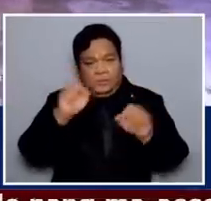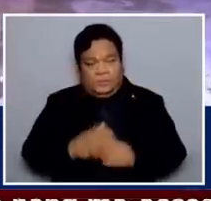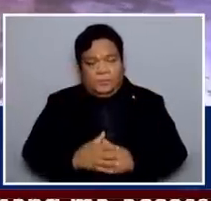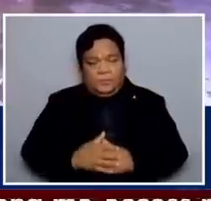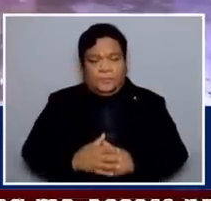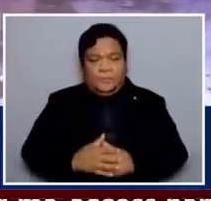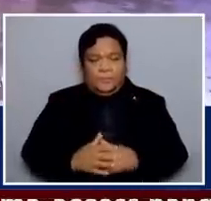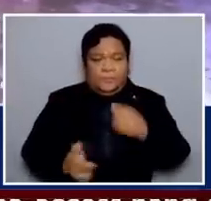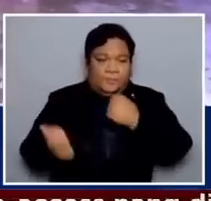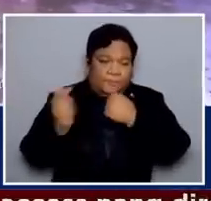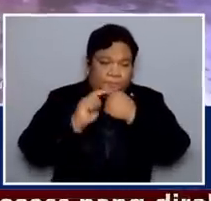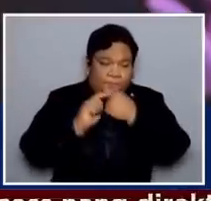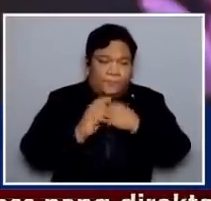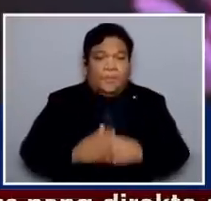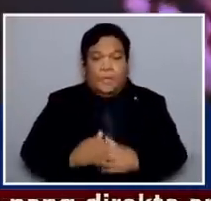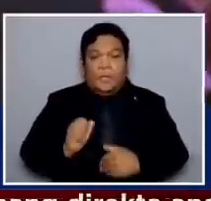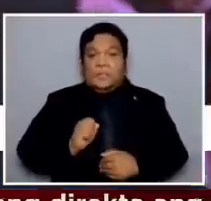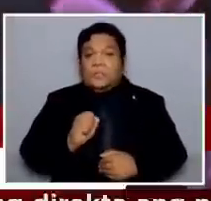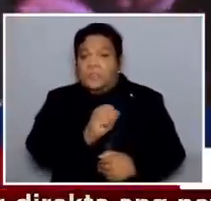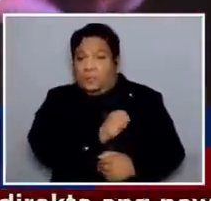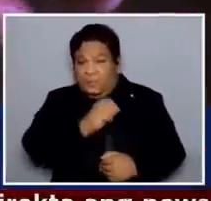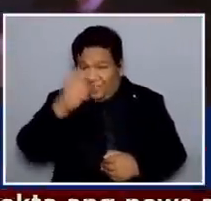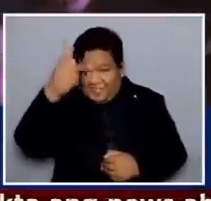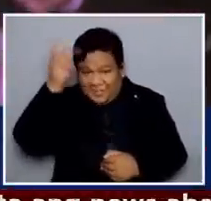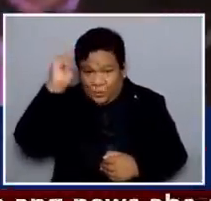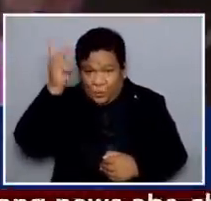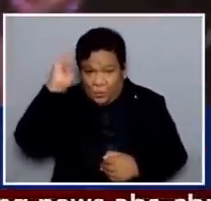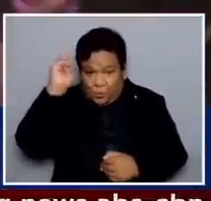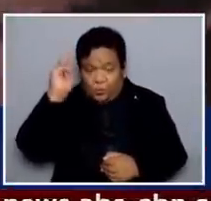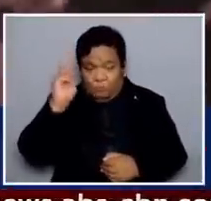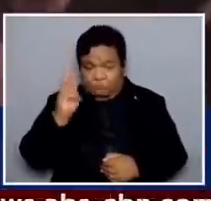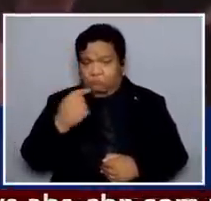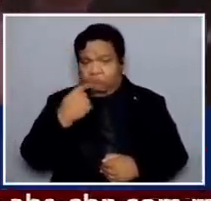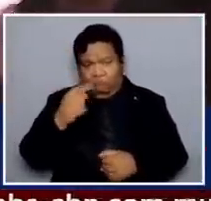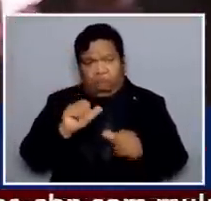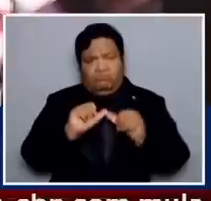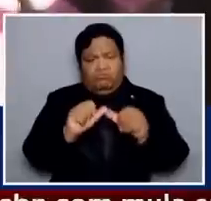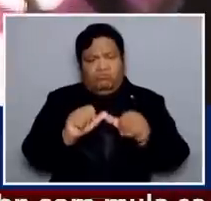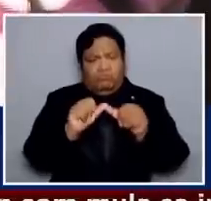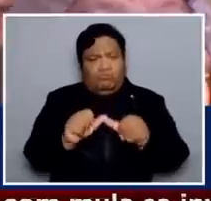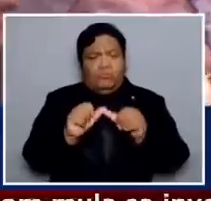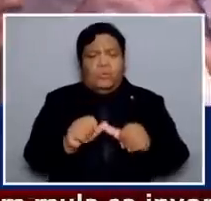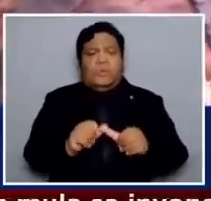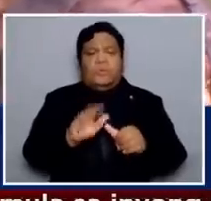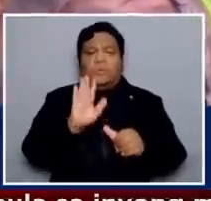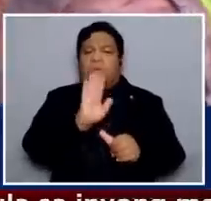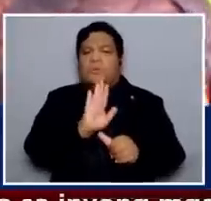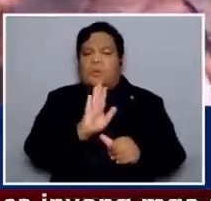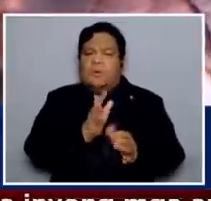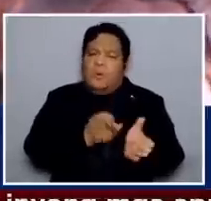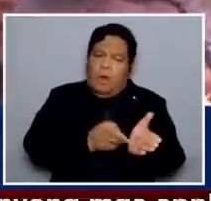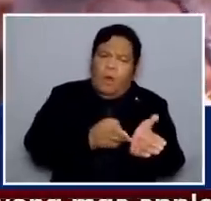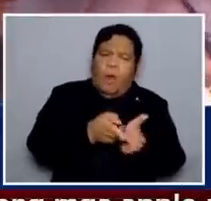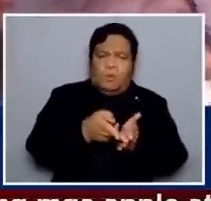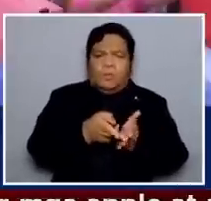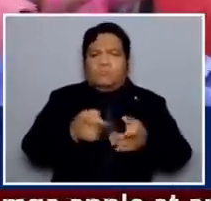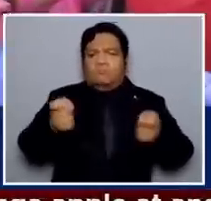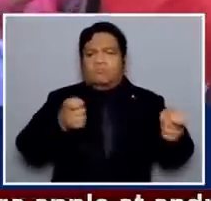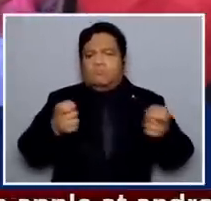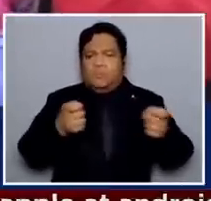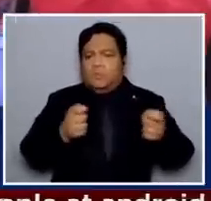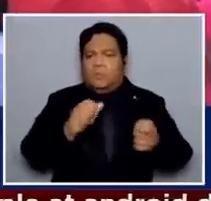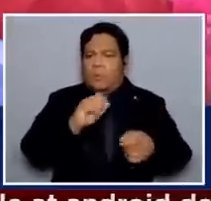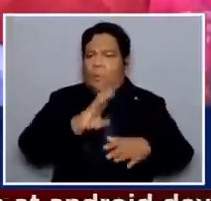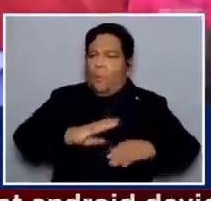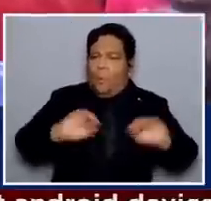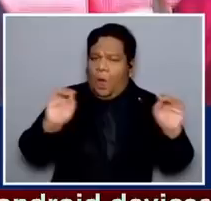Idiniin naman ni Senador Pangilinan na ipagpapatuloy nila ni VP Lenny ang kanilang tapat na pamamahala na walang bahid ng pagnanakaw sa